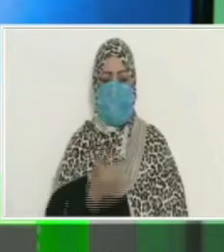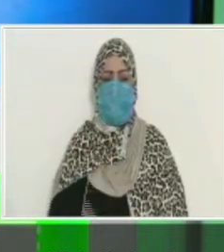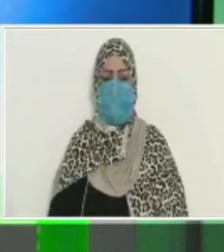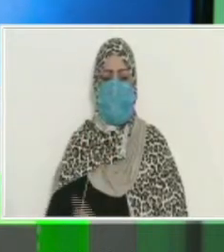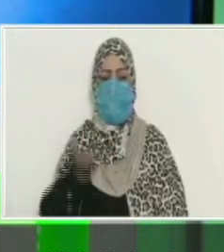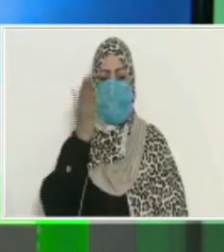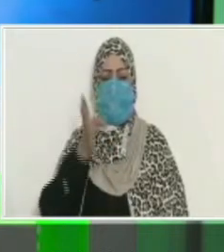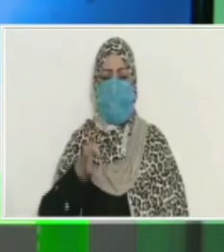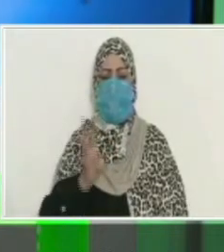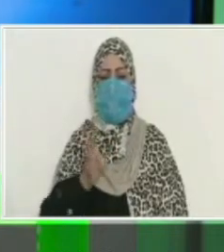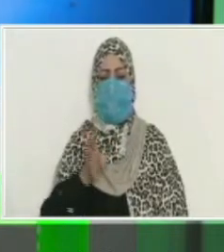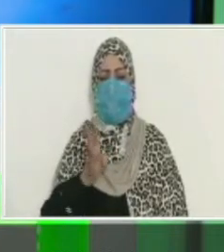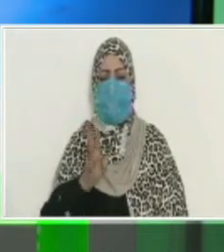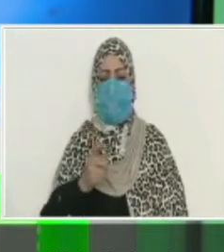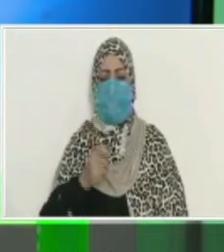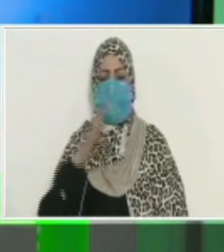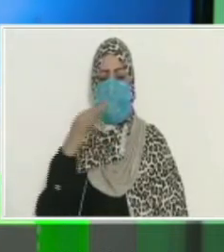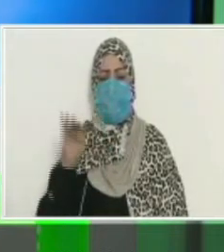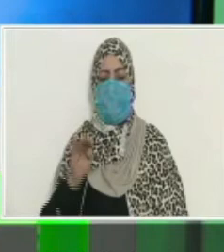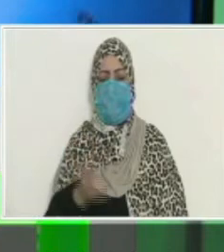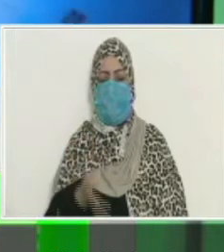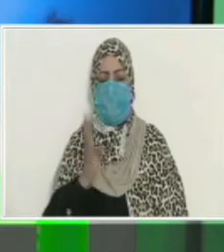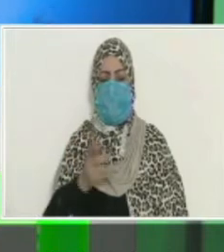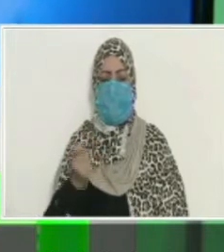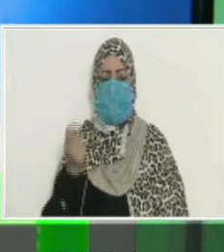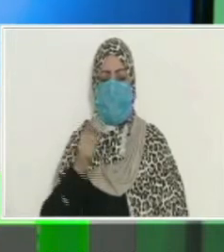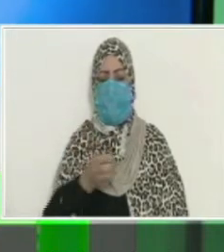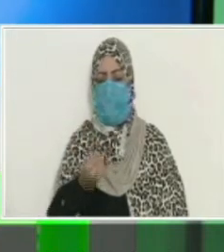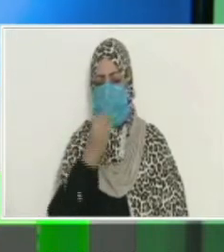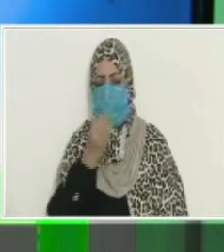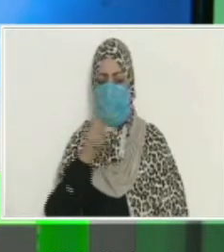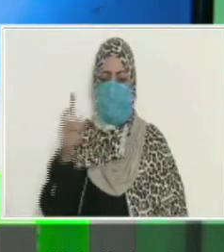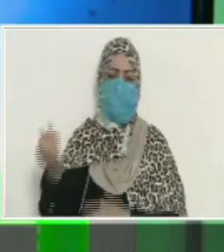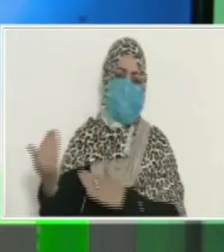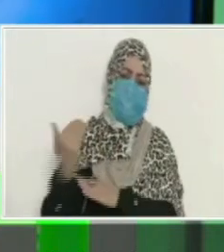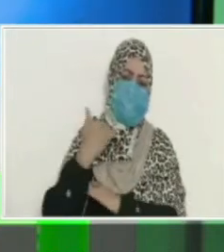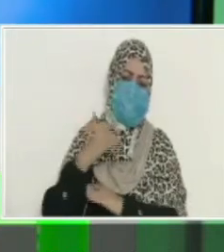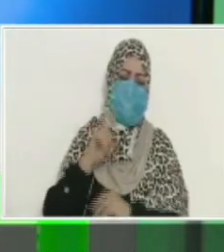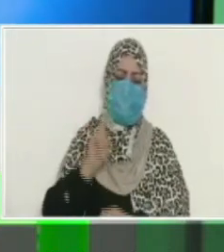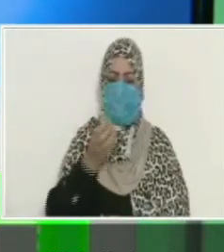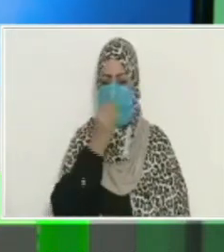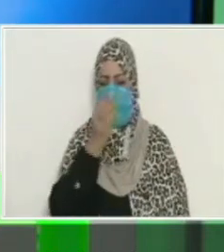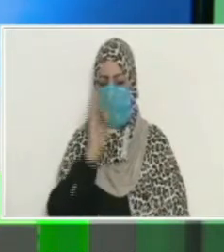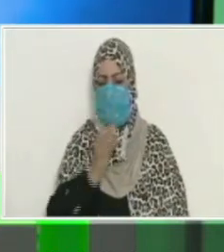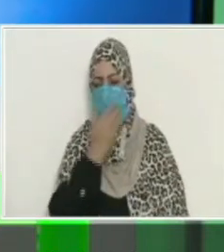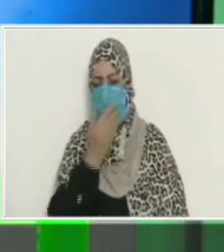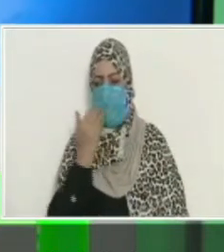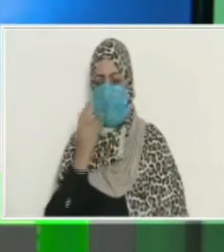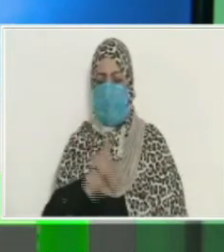أنا ما فطرتش. في الأخير في مدة هي 4 أيام 5 أيام فطرت فيها الشيخ، ما قدرتش.